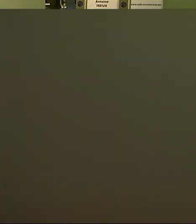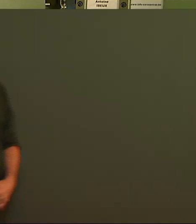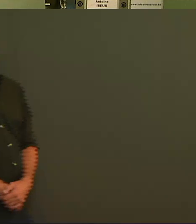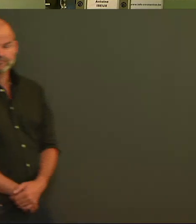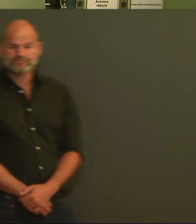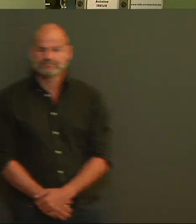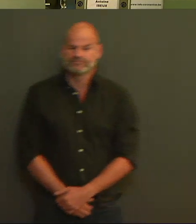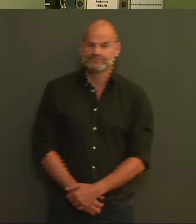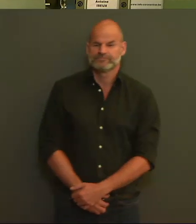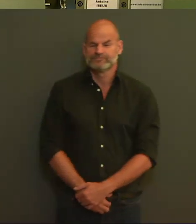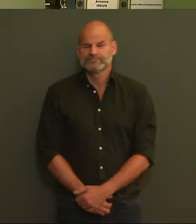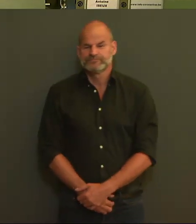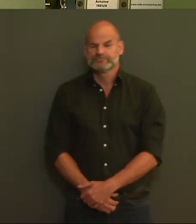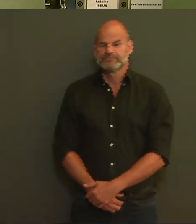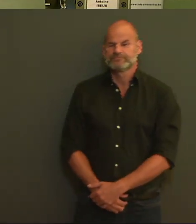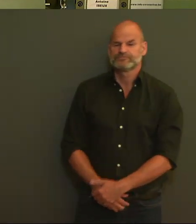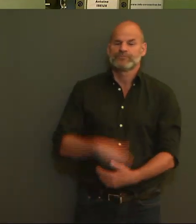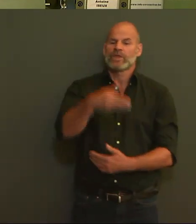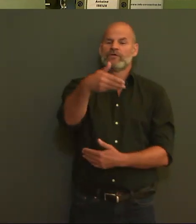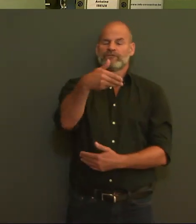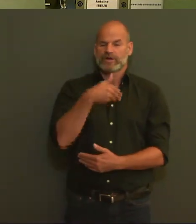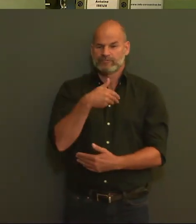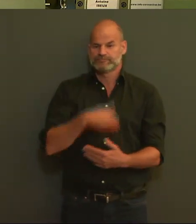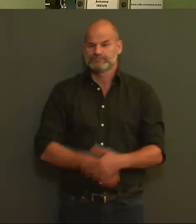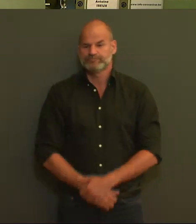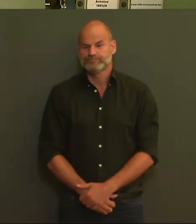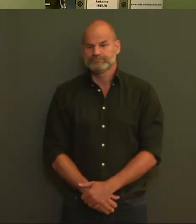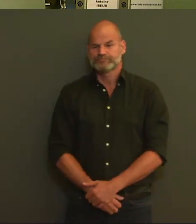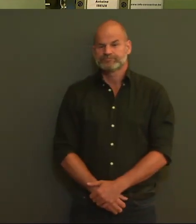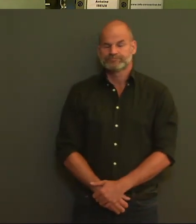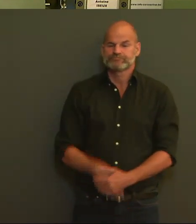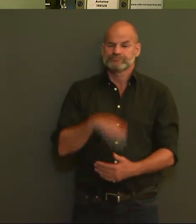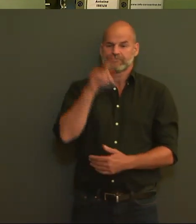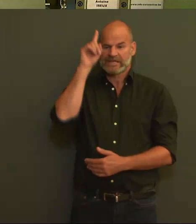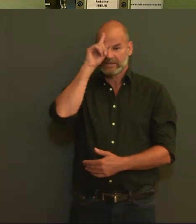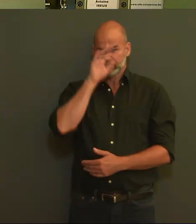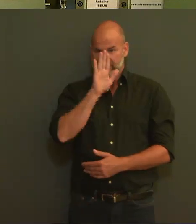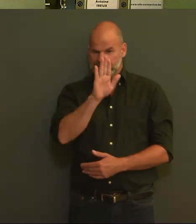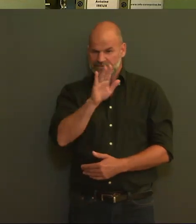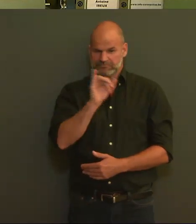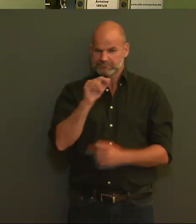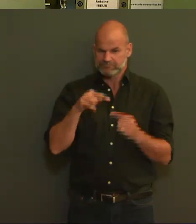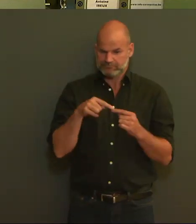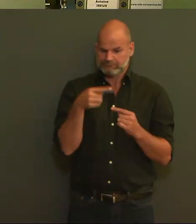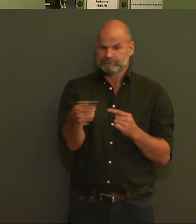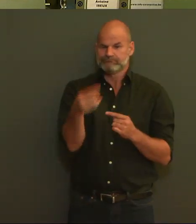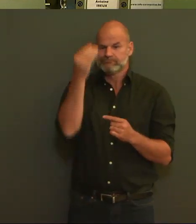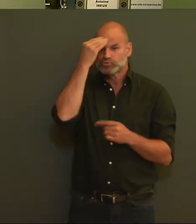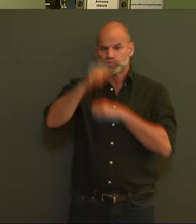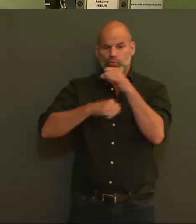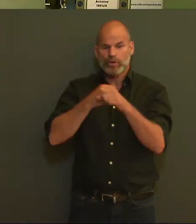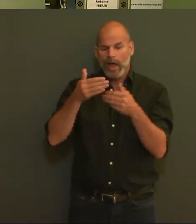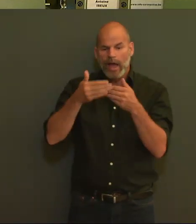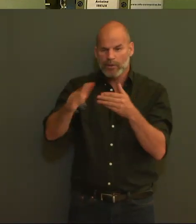Wat is uw standpunt voor de start van het volgende schooljaar, nadat de kinderartsen hebben opgeroepen voor een voltijdse terugkeer naar school